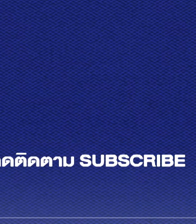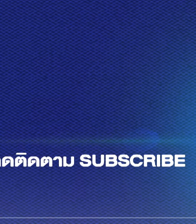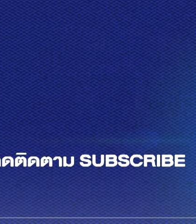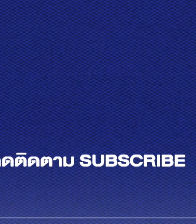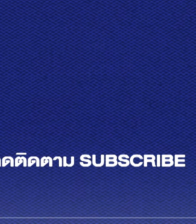คะ